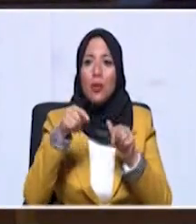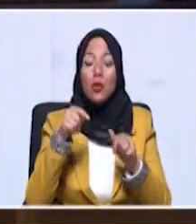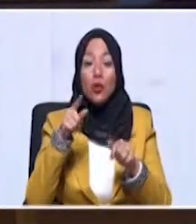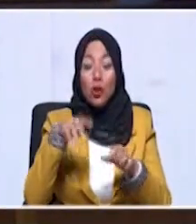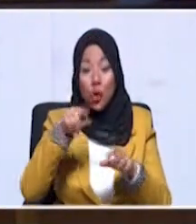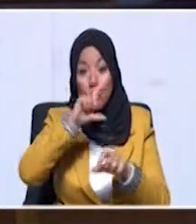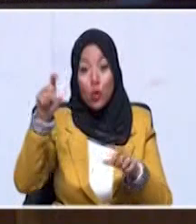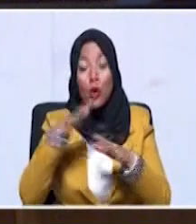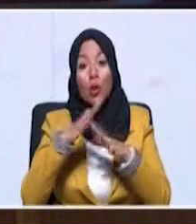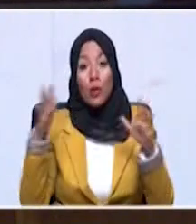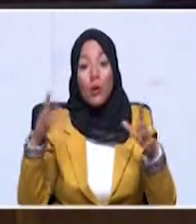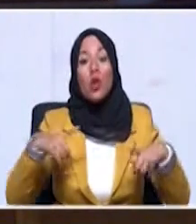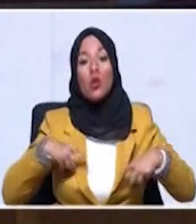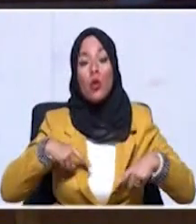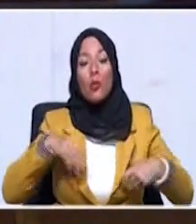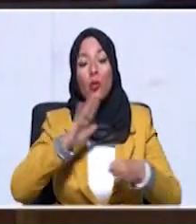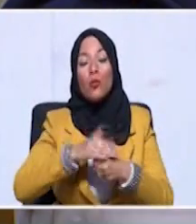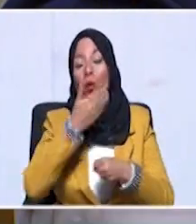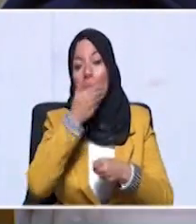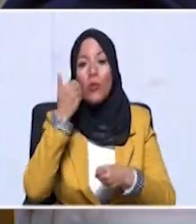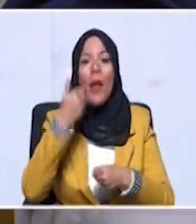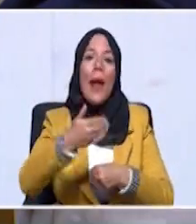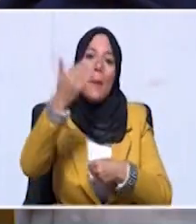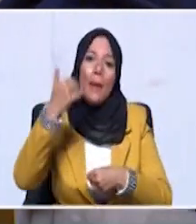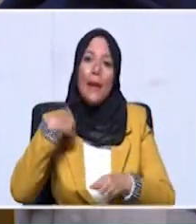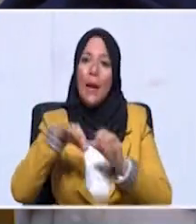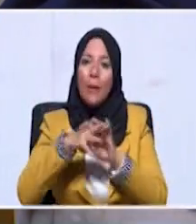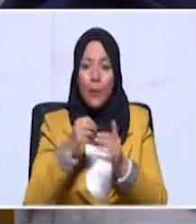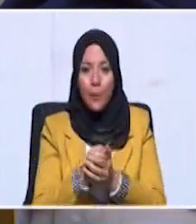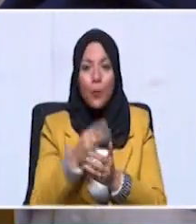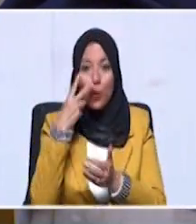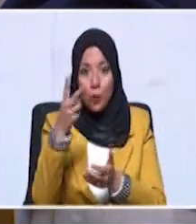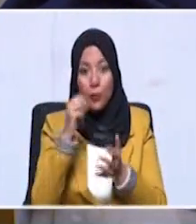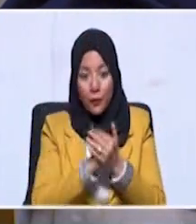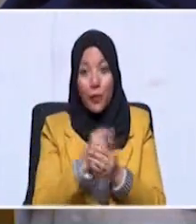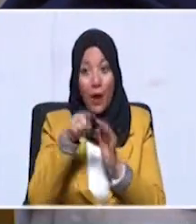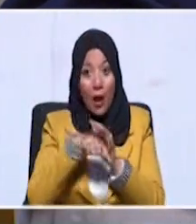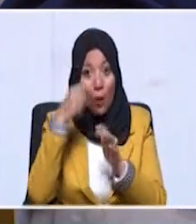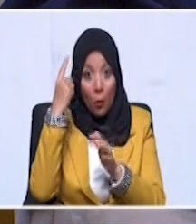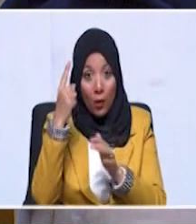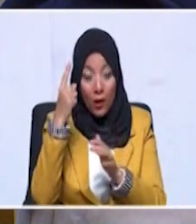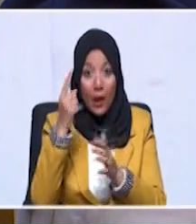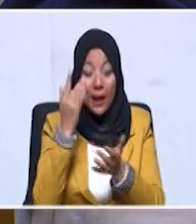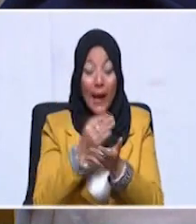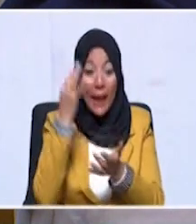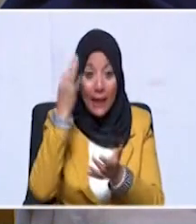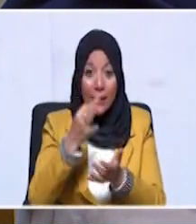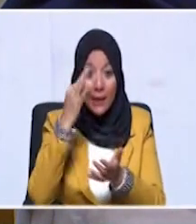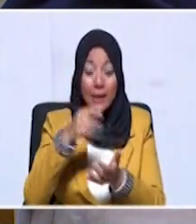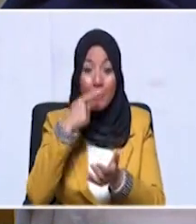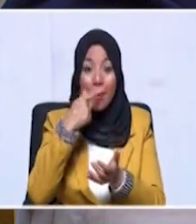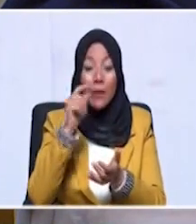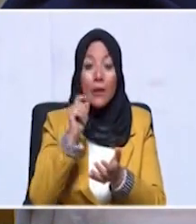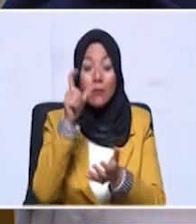الاعظم شهر رمضان المبارك ان شاء الله نعم شوف يا دكتور عمرو احنا عندنا رقم واحد السنه البارزه